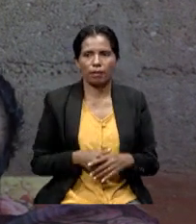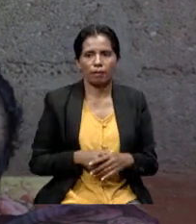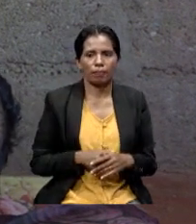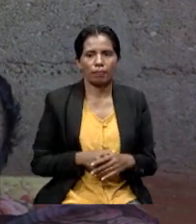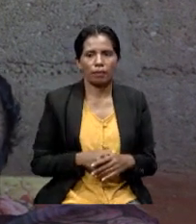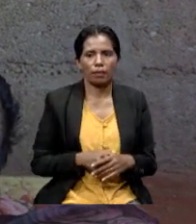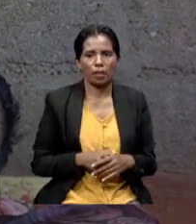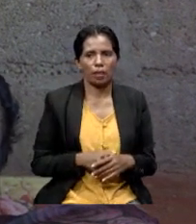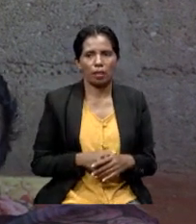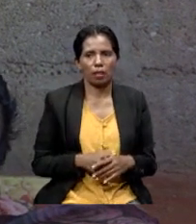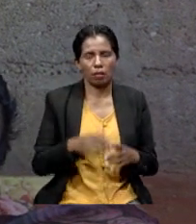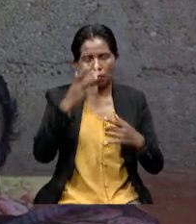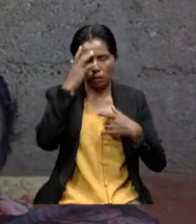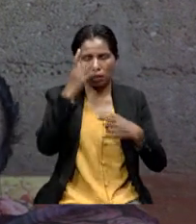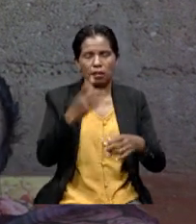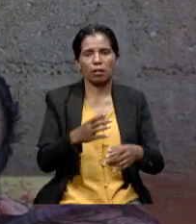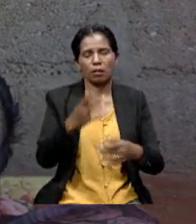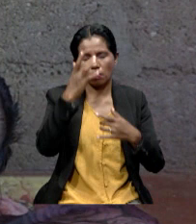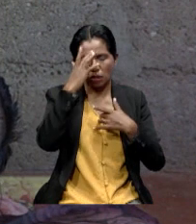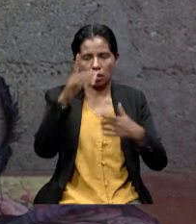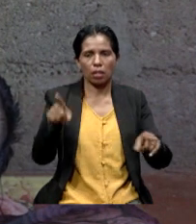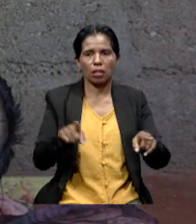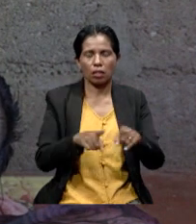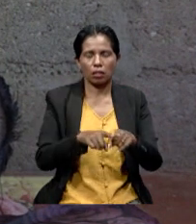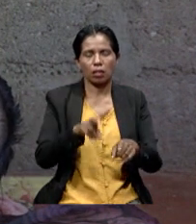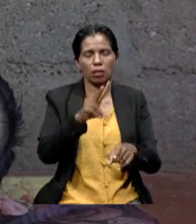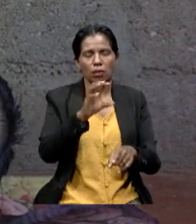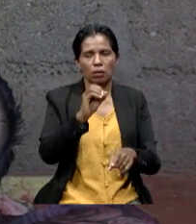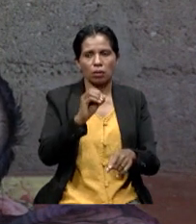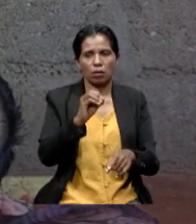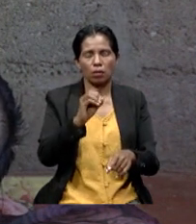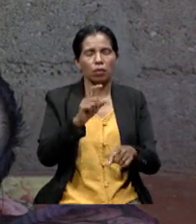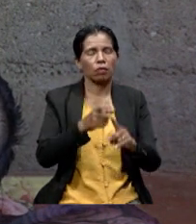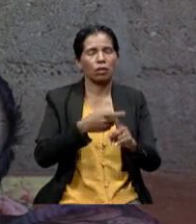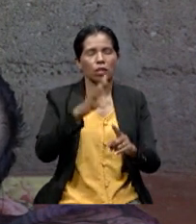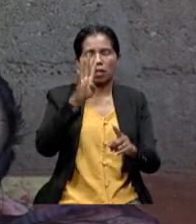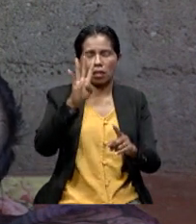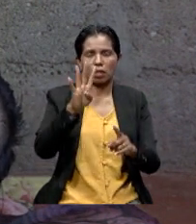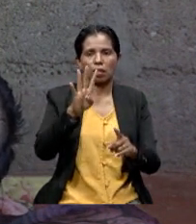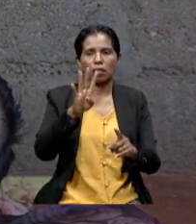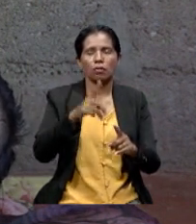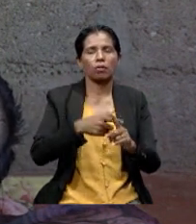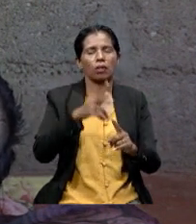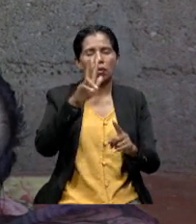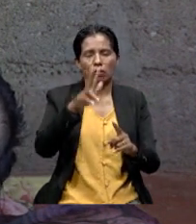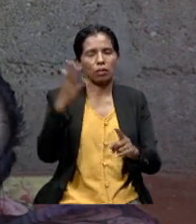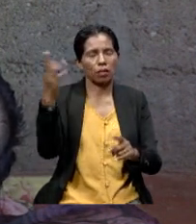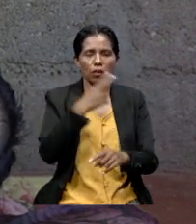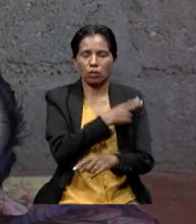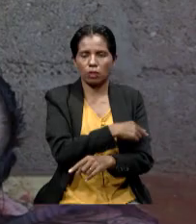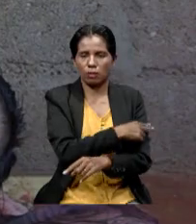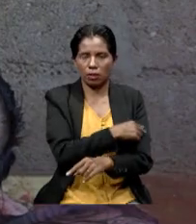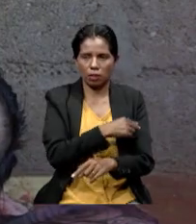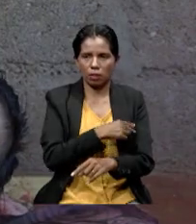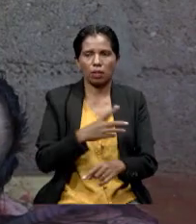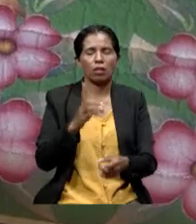dah ni moras ni mana masa durant ni moras sana ni mai dorib tunda dia fullan hati dia fullan tolu deh yang apa entah